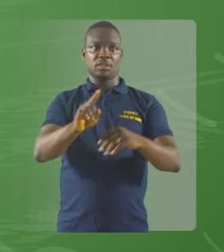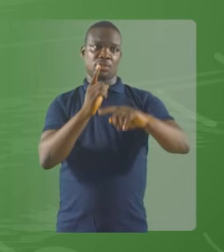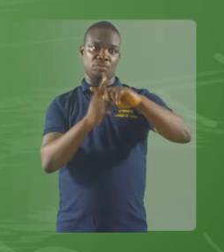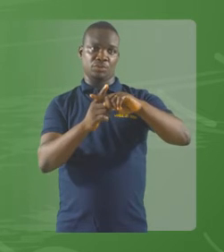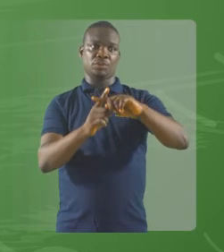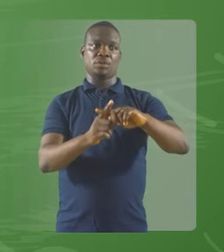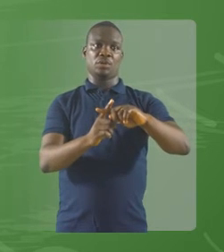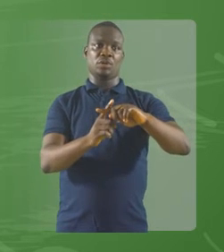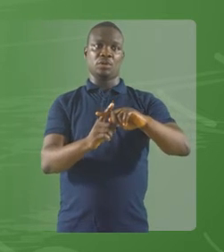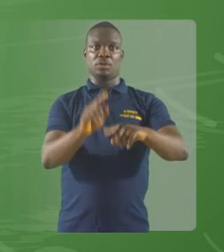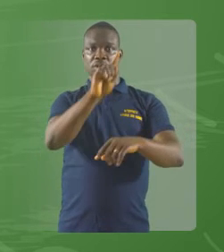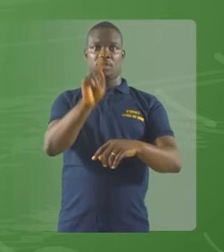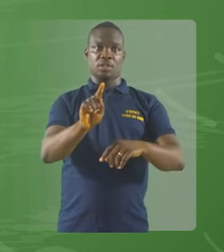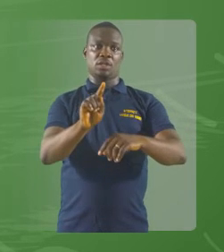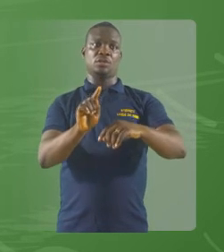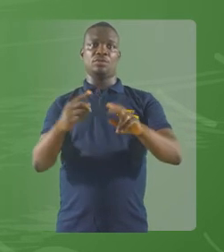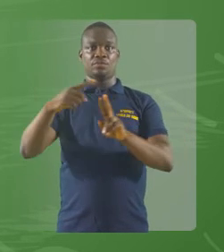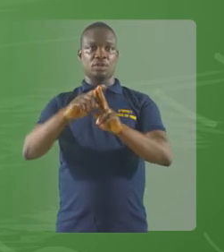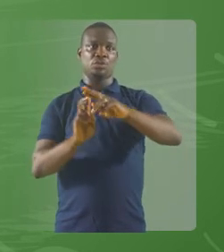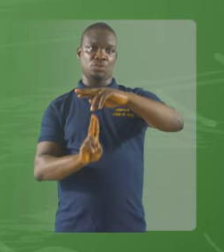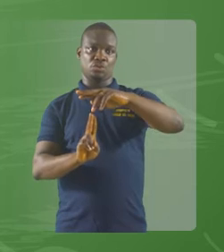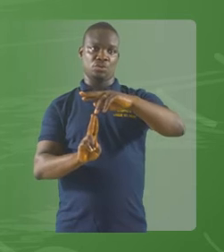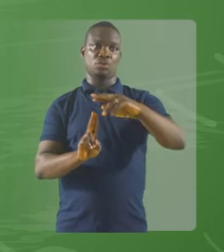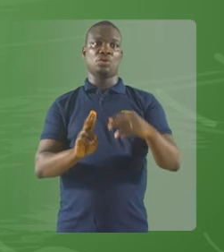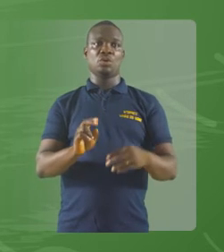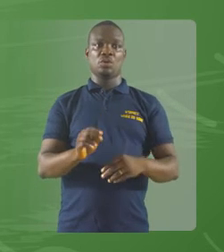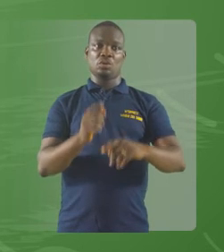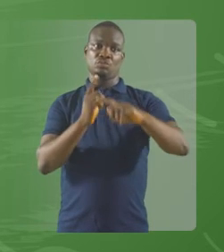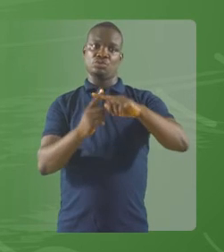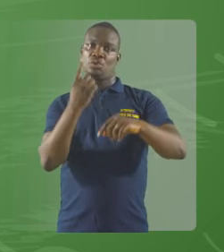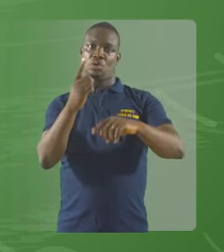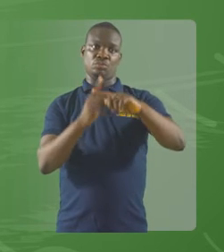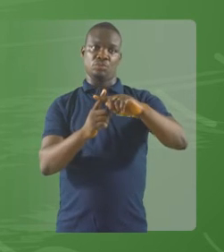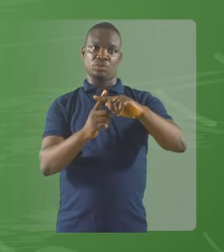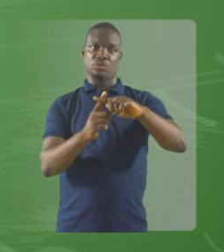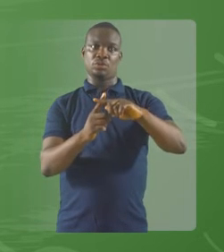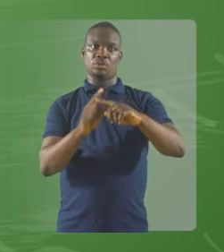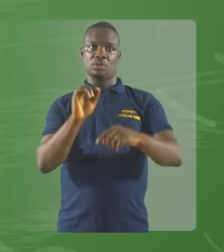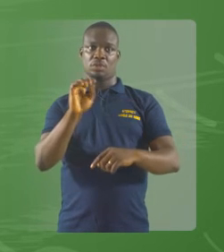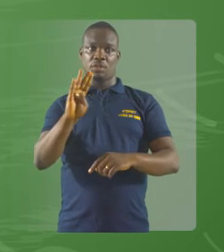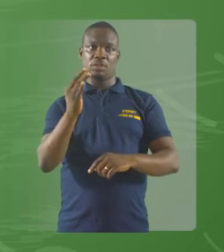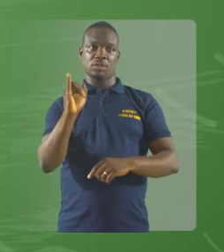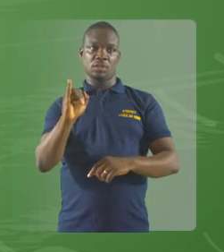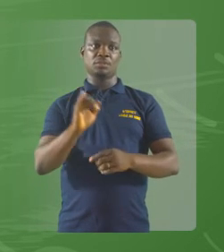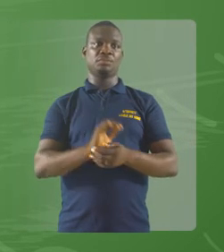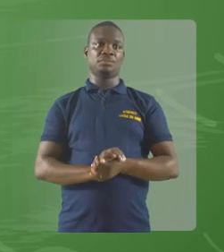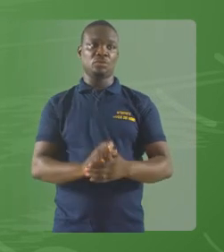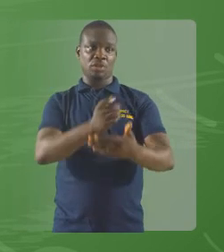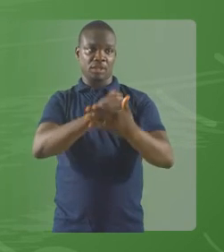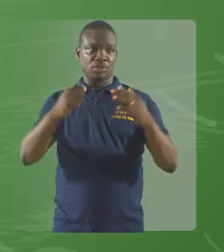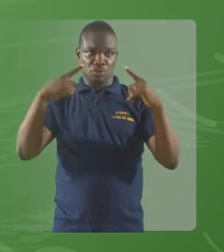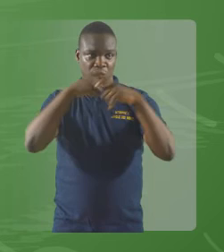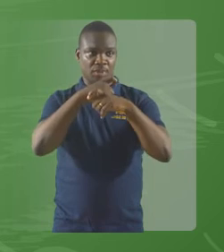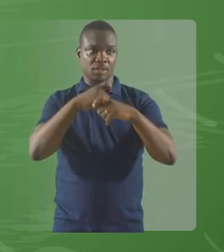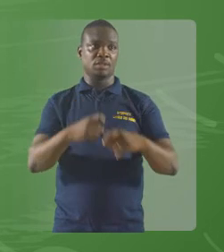du vecteur de translation, c'est-à-dire plus 1 plus 4I. Ainsi donc, l'écriture complexe